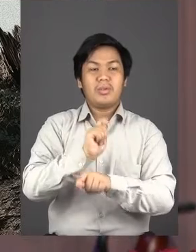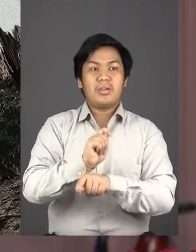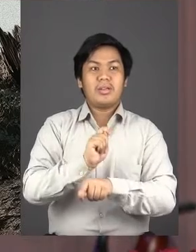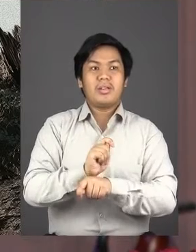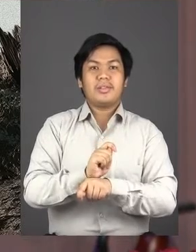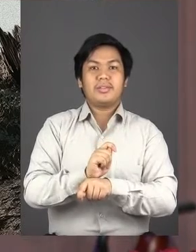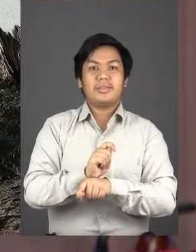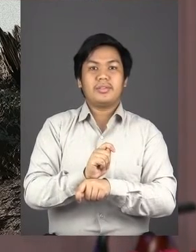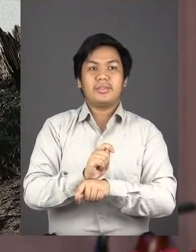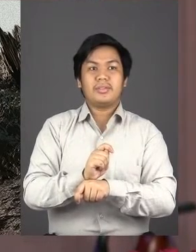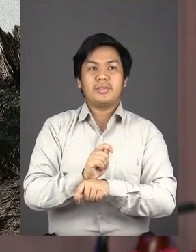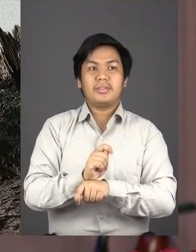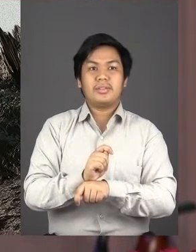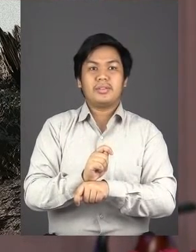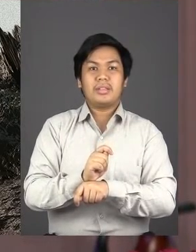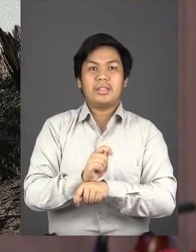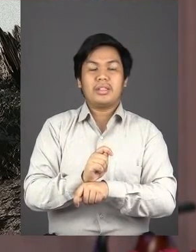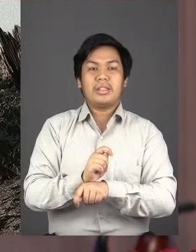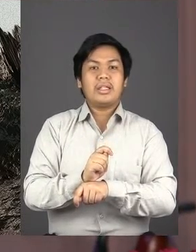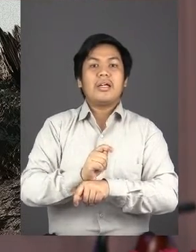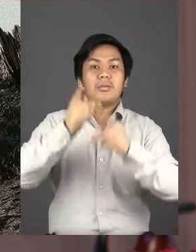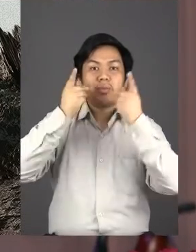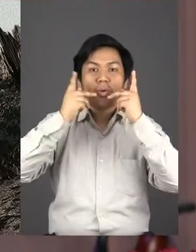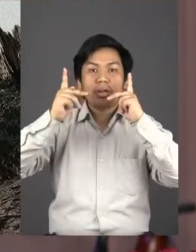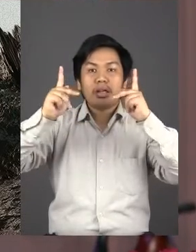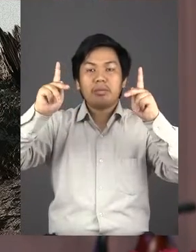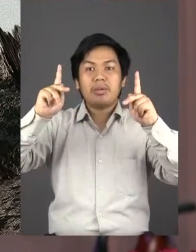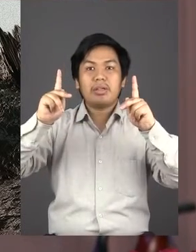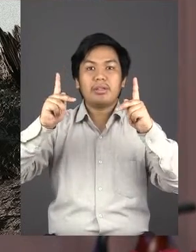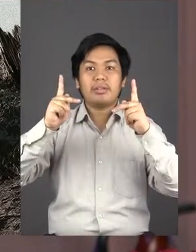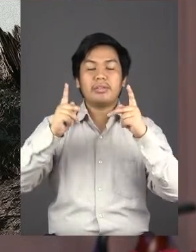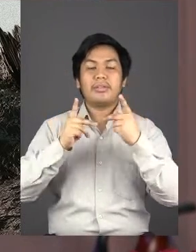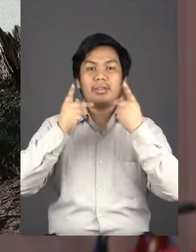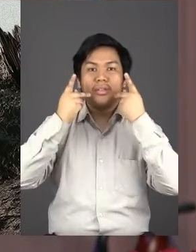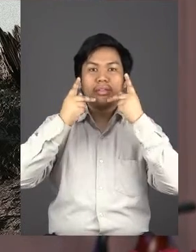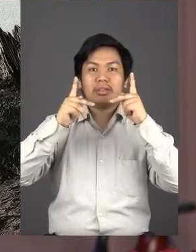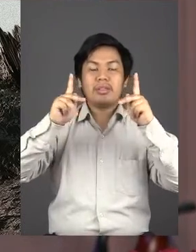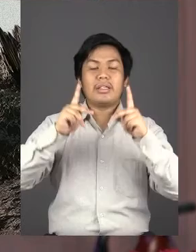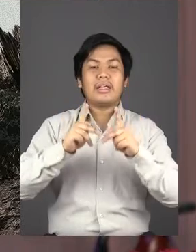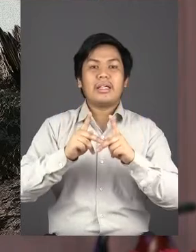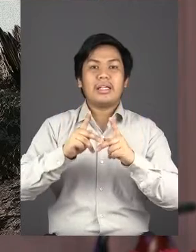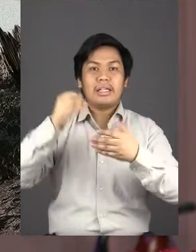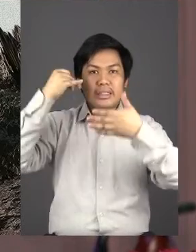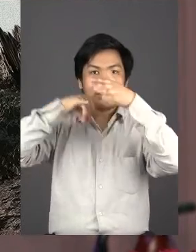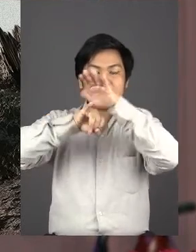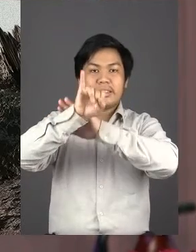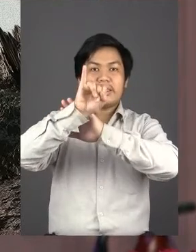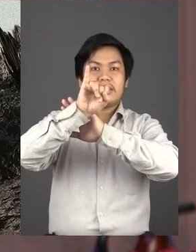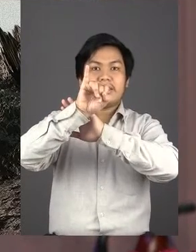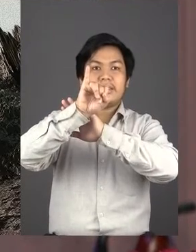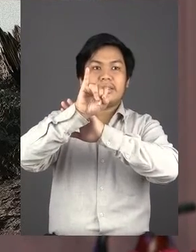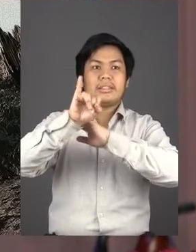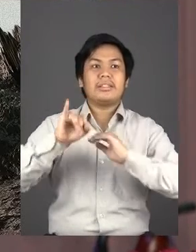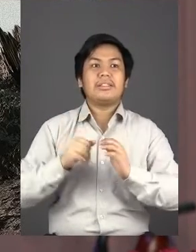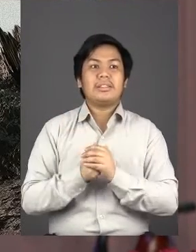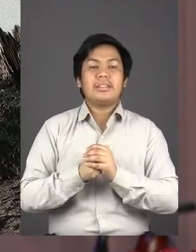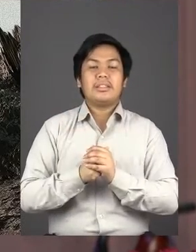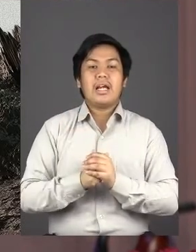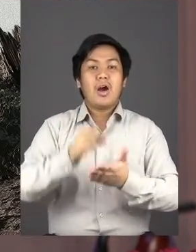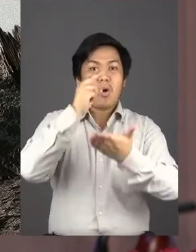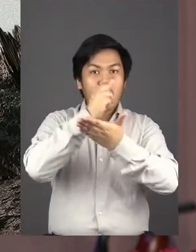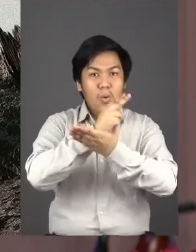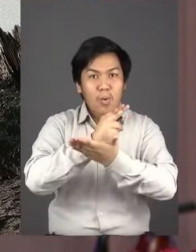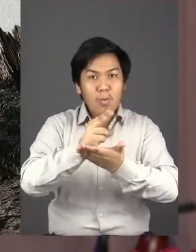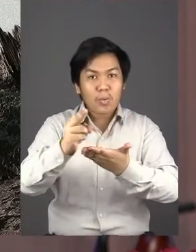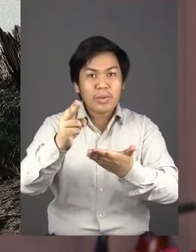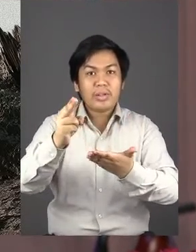at kanilang ipinaalam kay Isaiah kung sino ang Diyos, sabi nila, He is